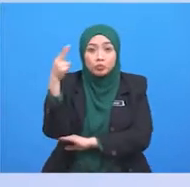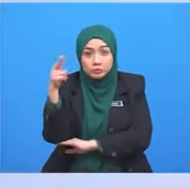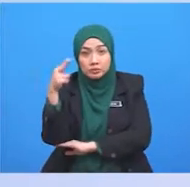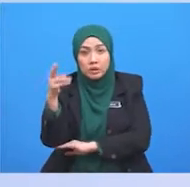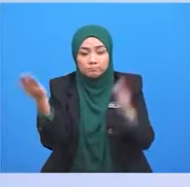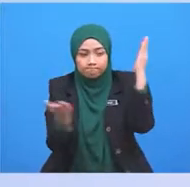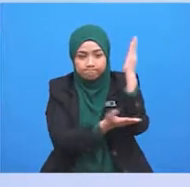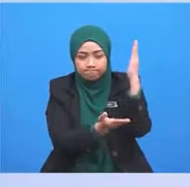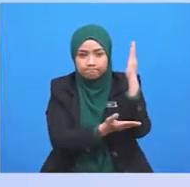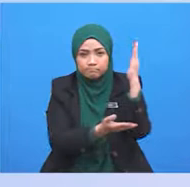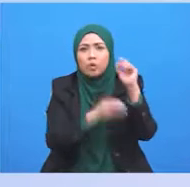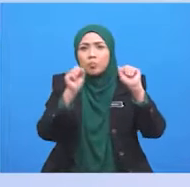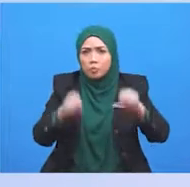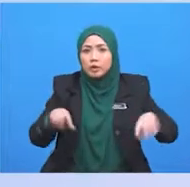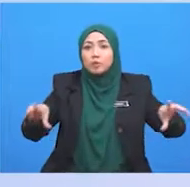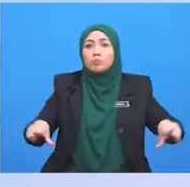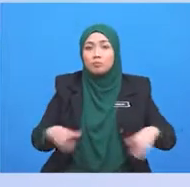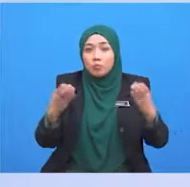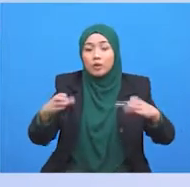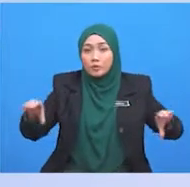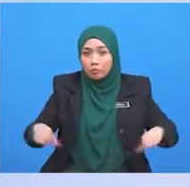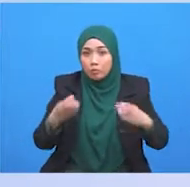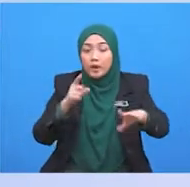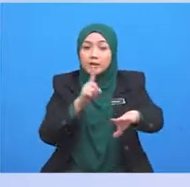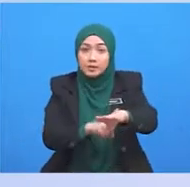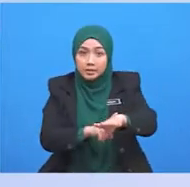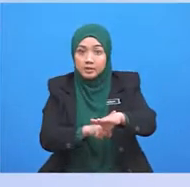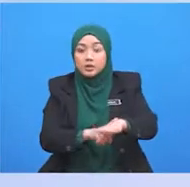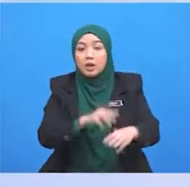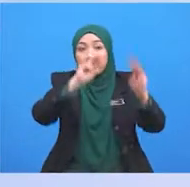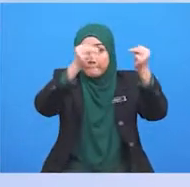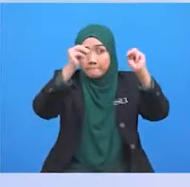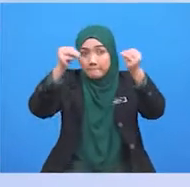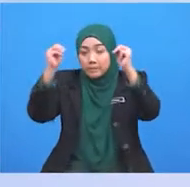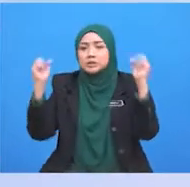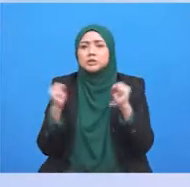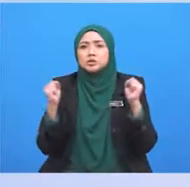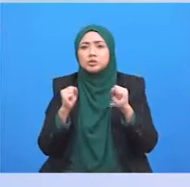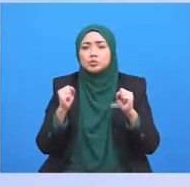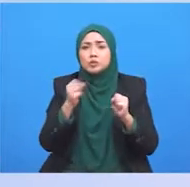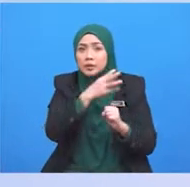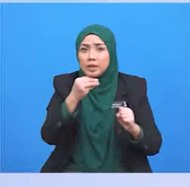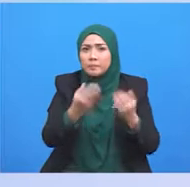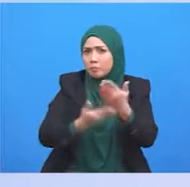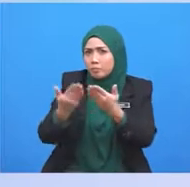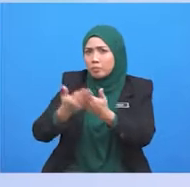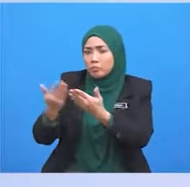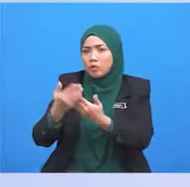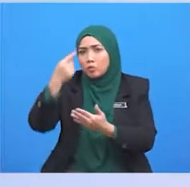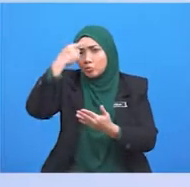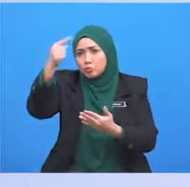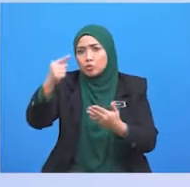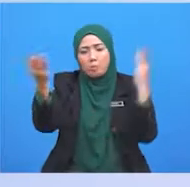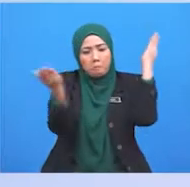sesuai dijalankan pada musim sejuk kerana getah pokok akan mulai membeku dan ini memudahkan aktiviti